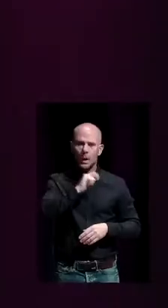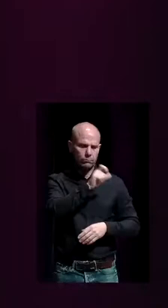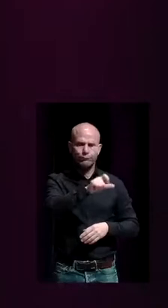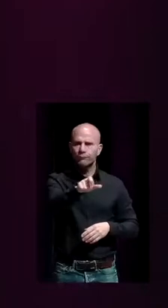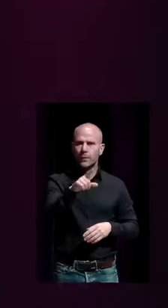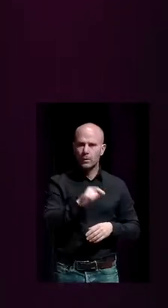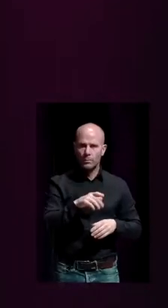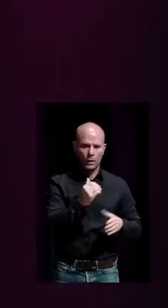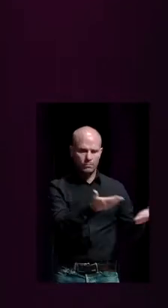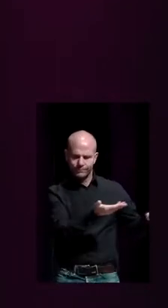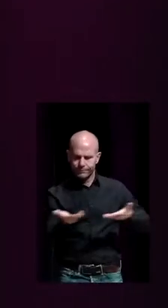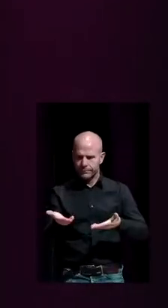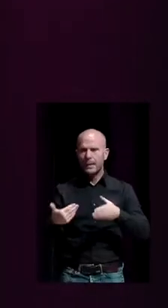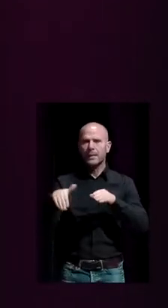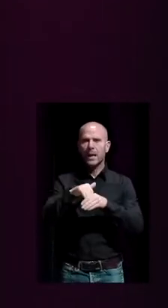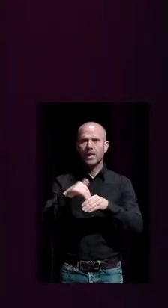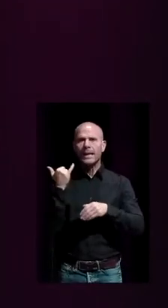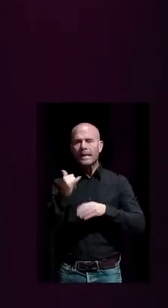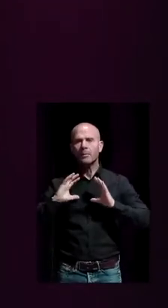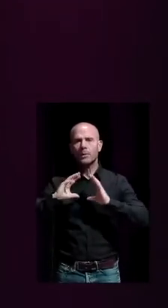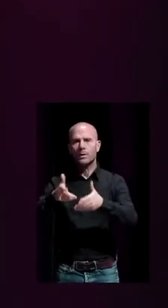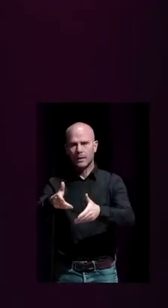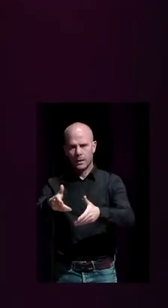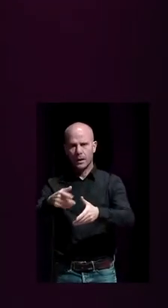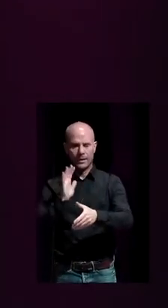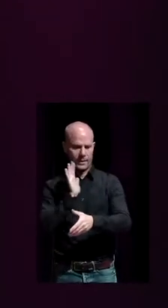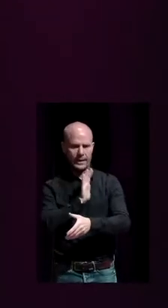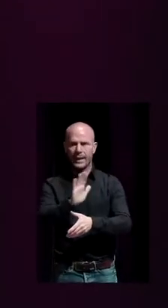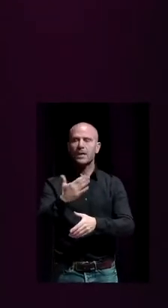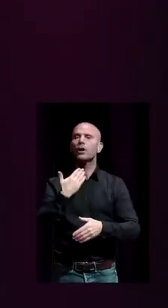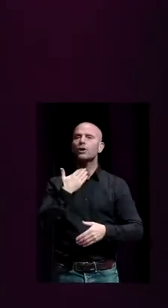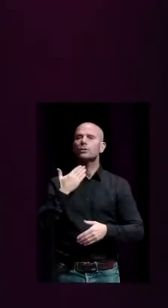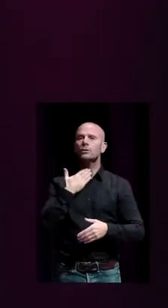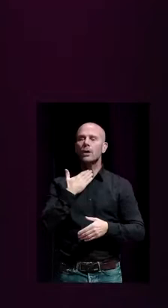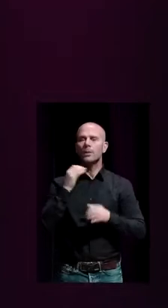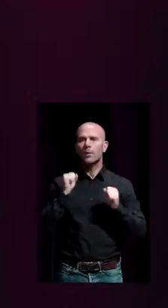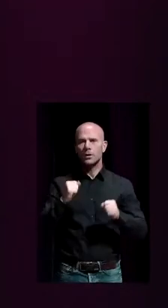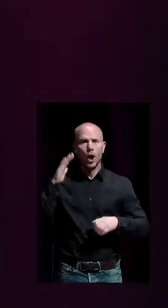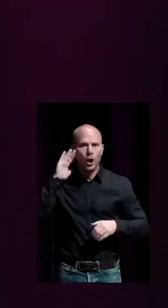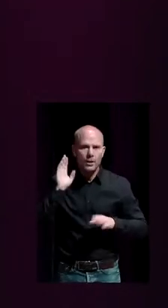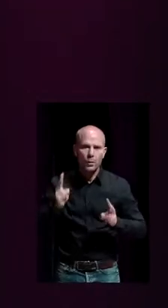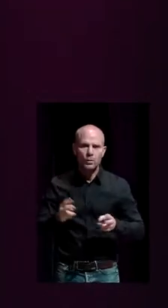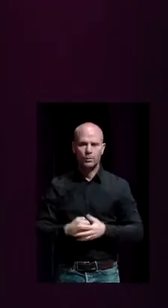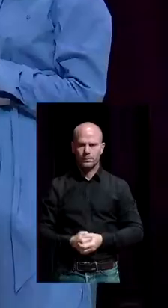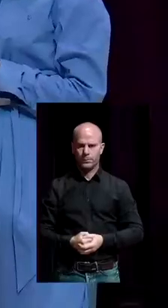görs delaktiga i den här processen. Att deras röster kommer fram.